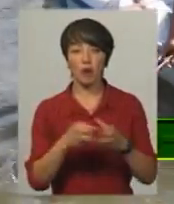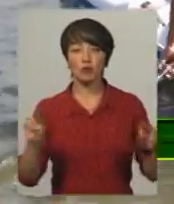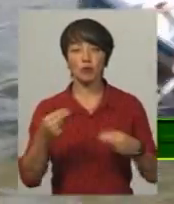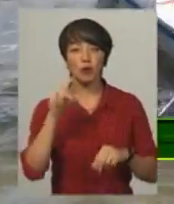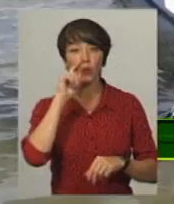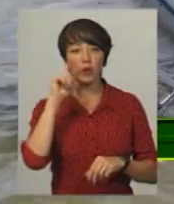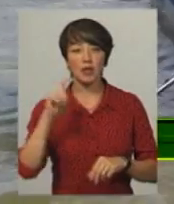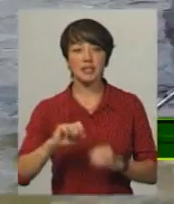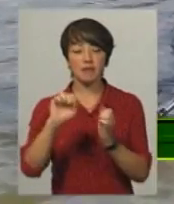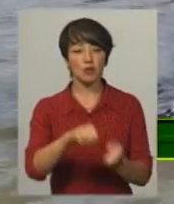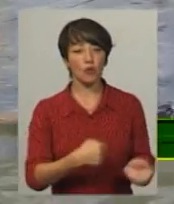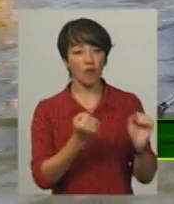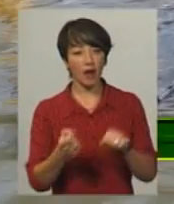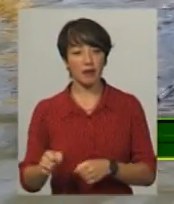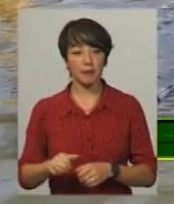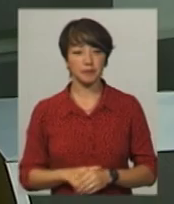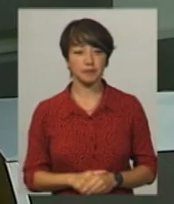чемпіонаті України з веслування.